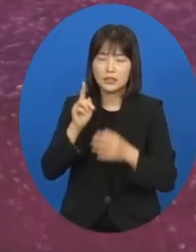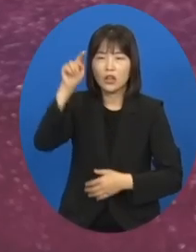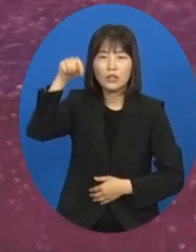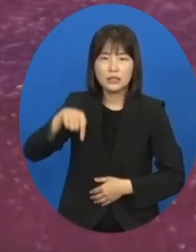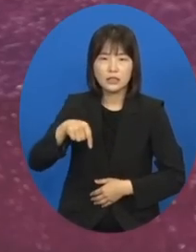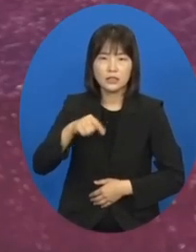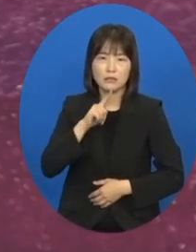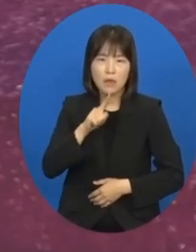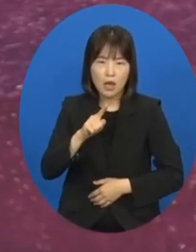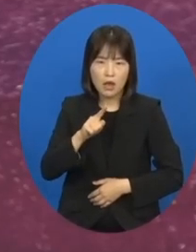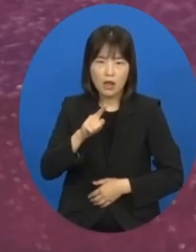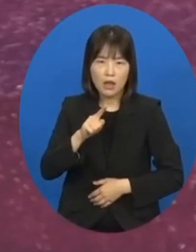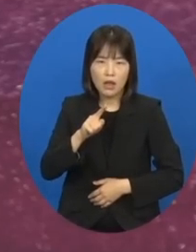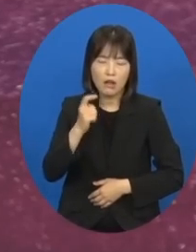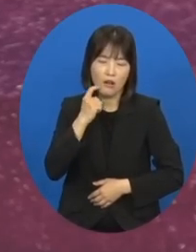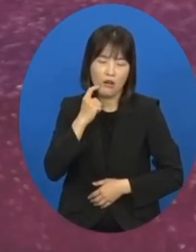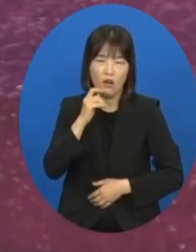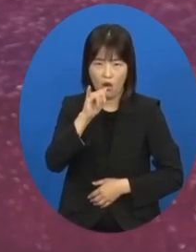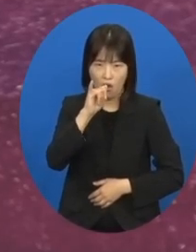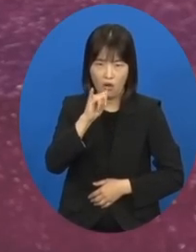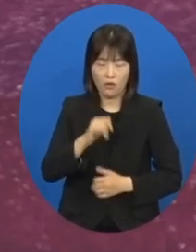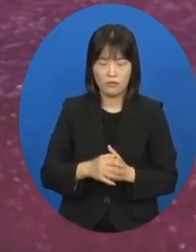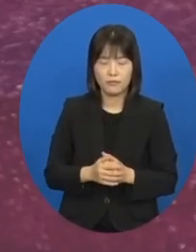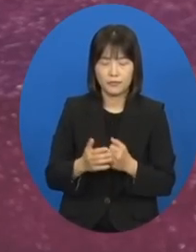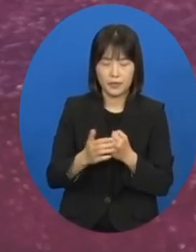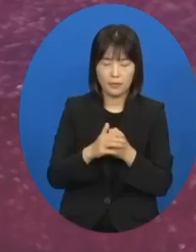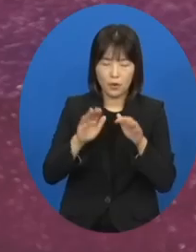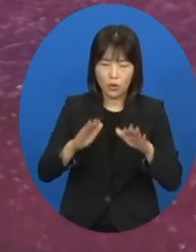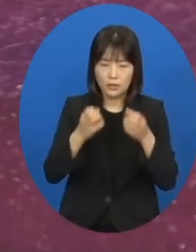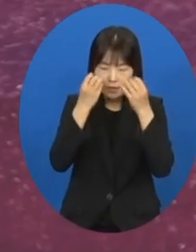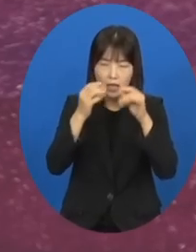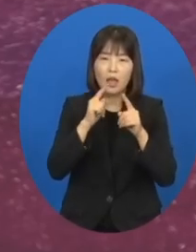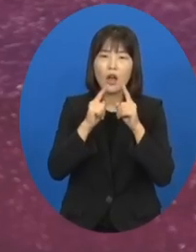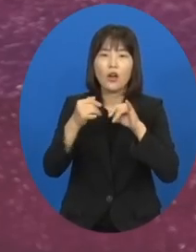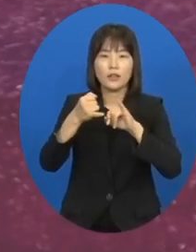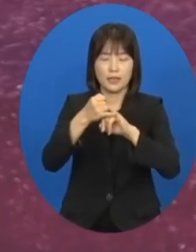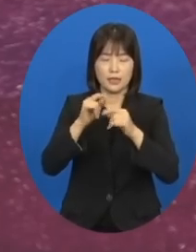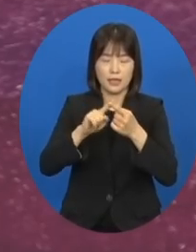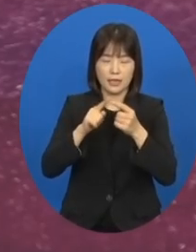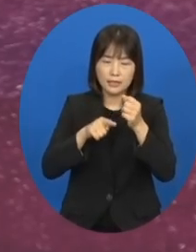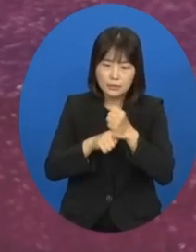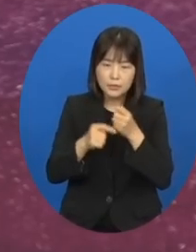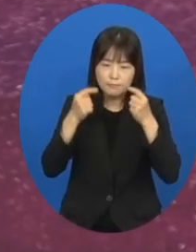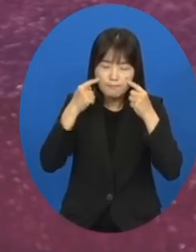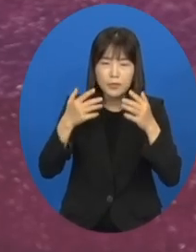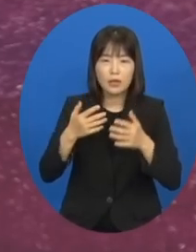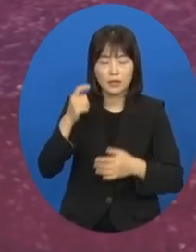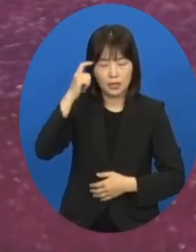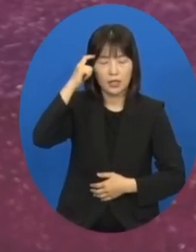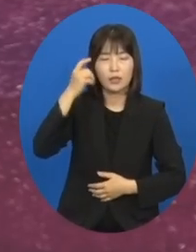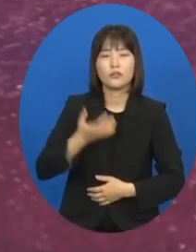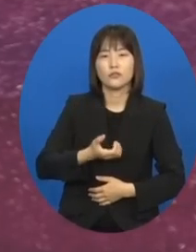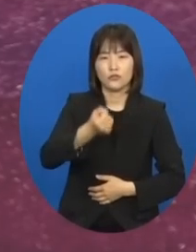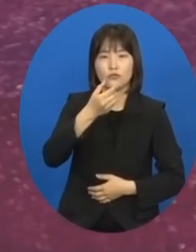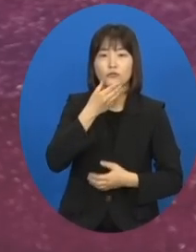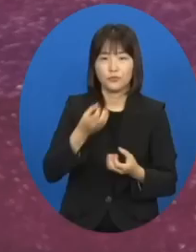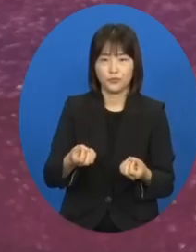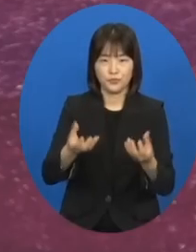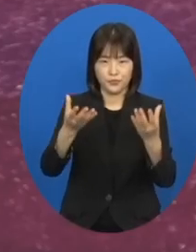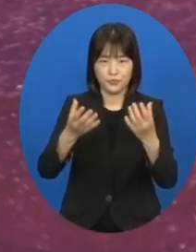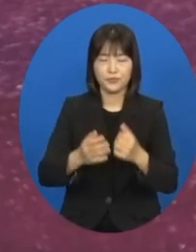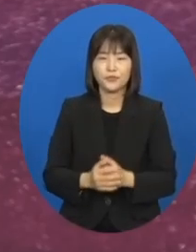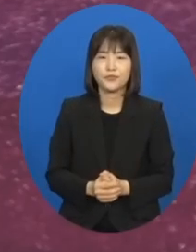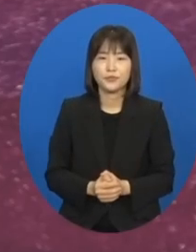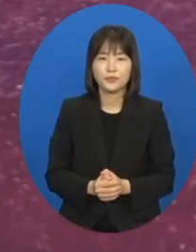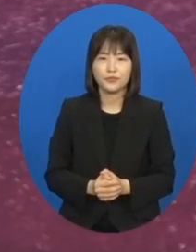새 언약이 있습니다 여러분들 오늘이 새 언약에 대한이 의미를 분명하게 깨닫고 여러분 누리시기를 축복합니다